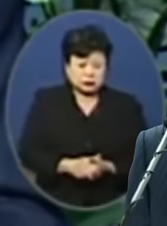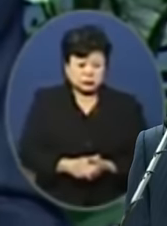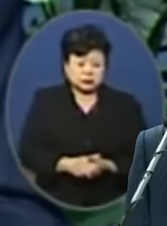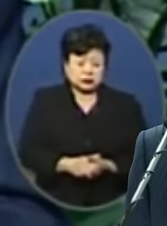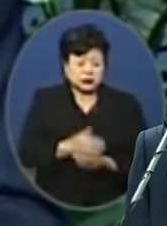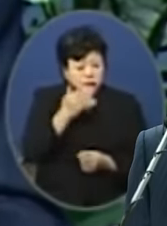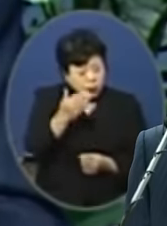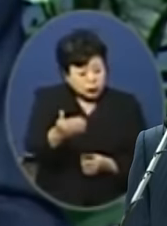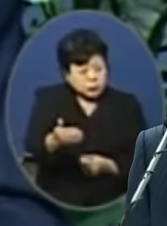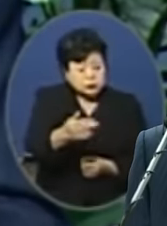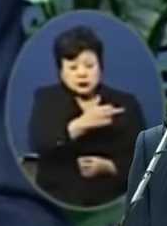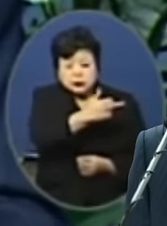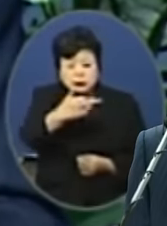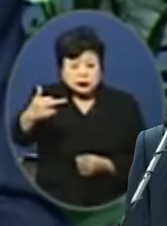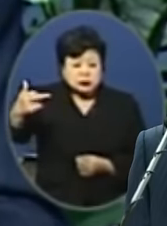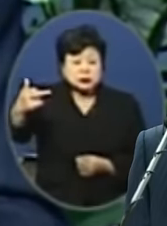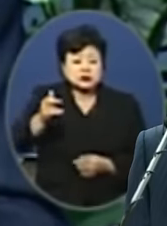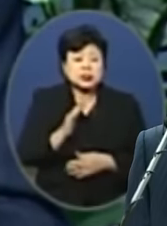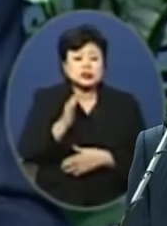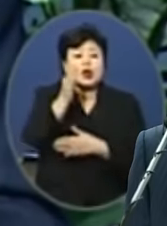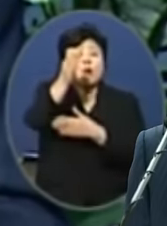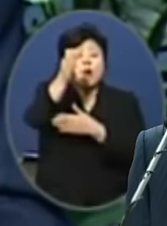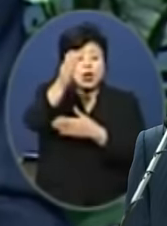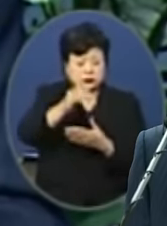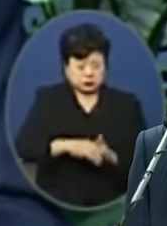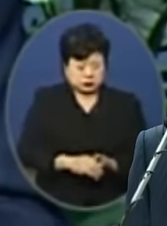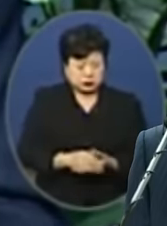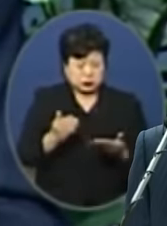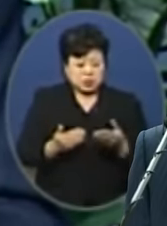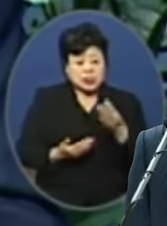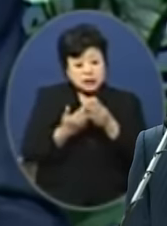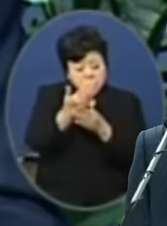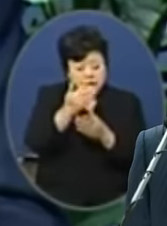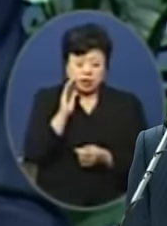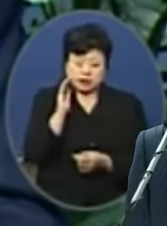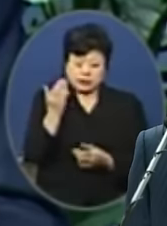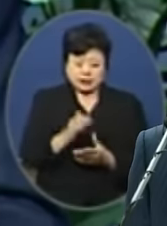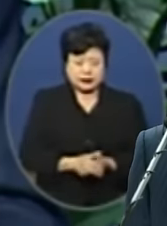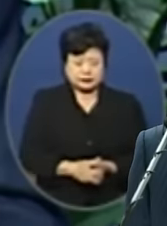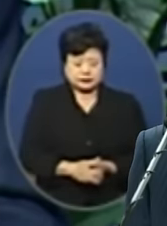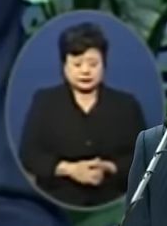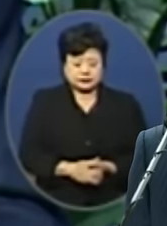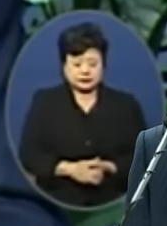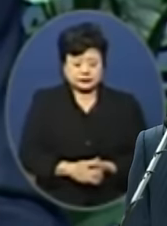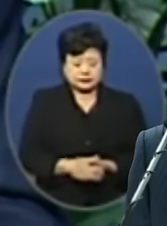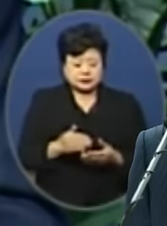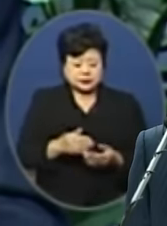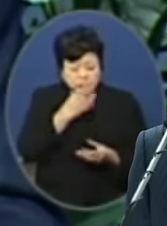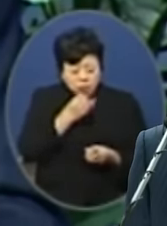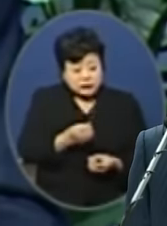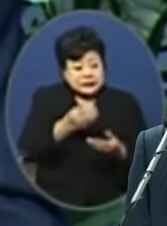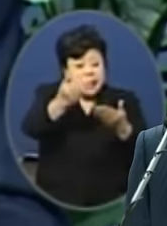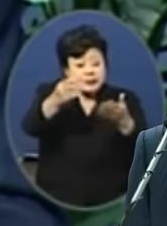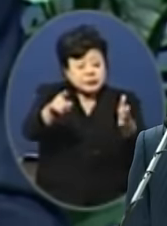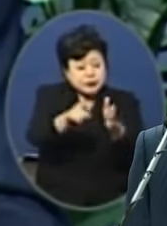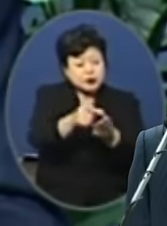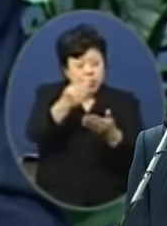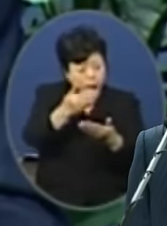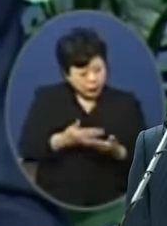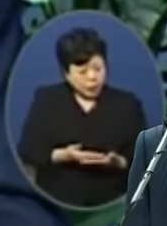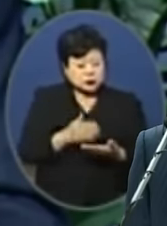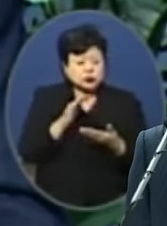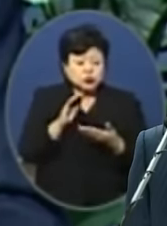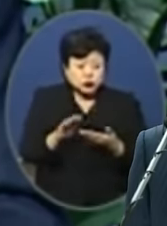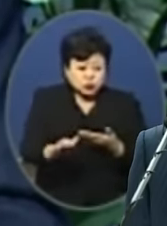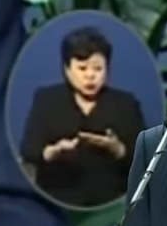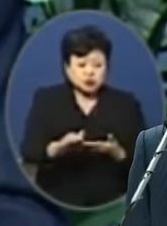오늘 여러분에게 큰 영광스러운 일이 일어났습니다. 이 성찬을 믿음으로 받아들이고 난